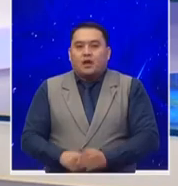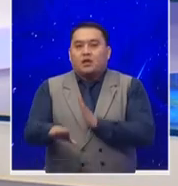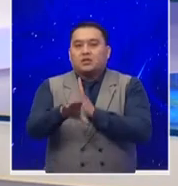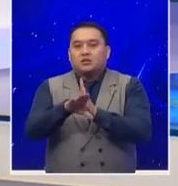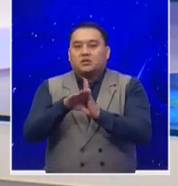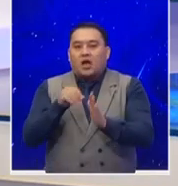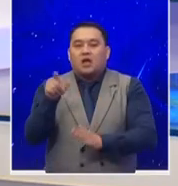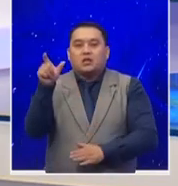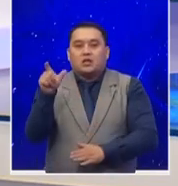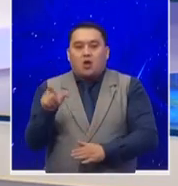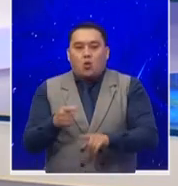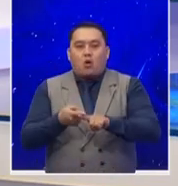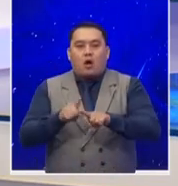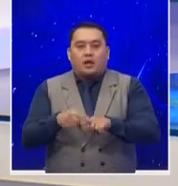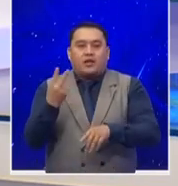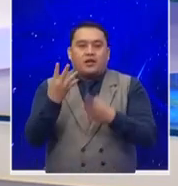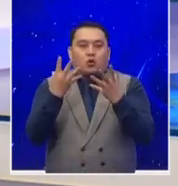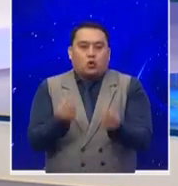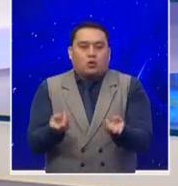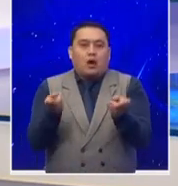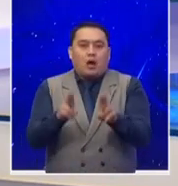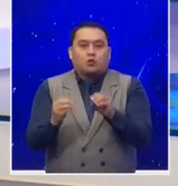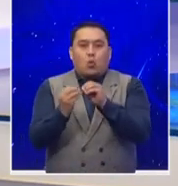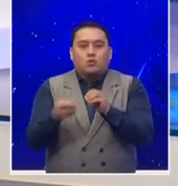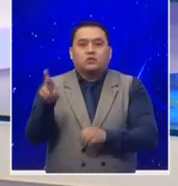Сайлауға 2 күн қалды. 10-шы қаңтарда өңірдегі